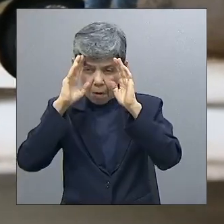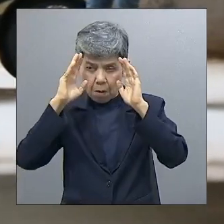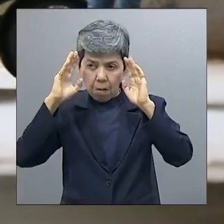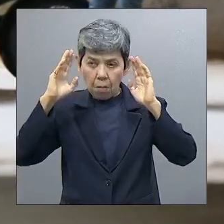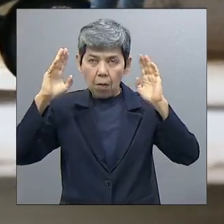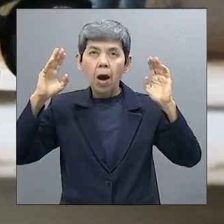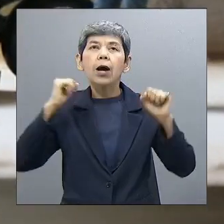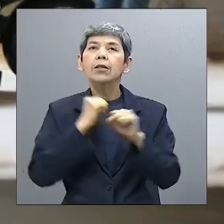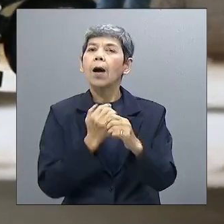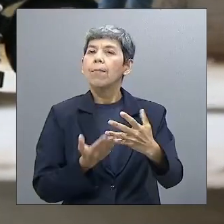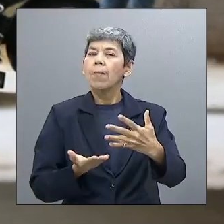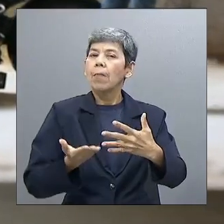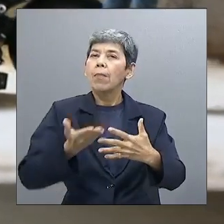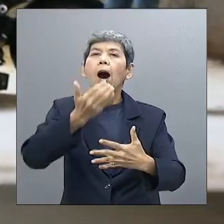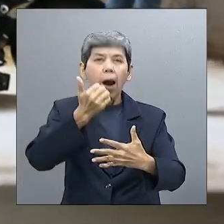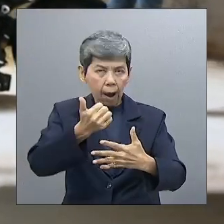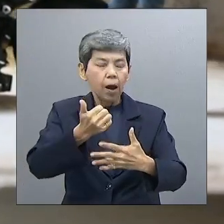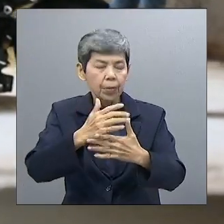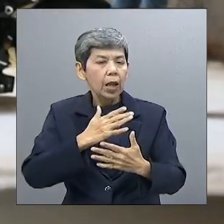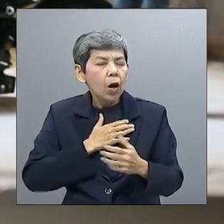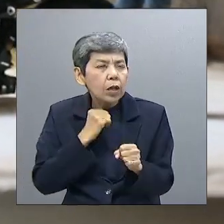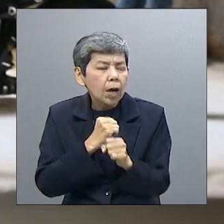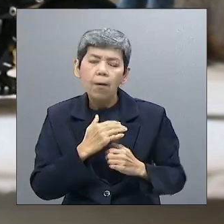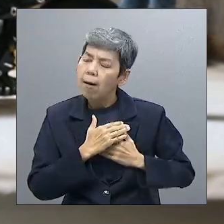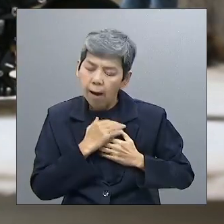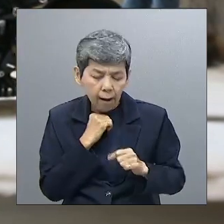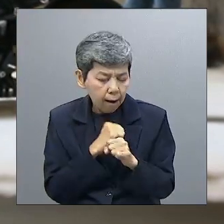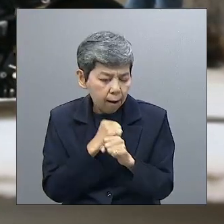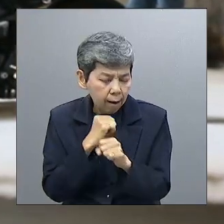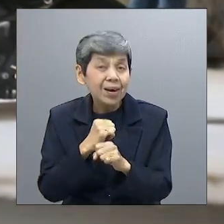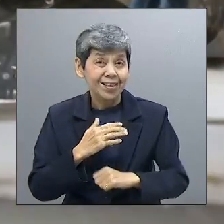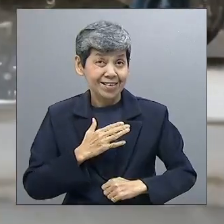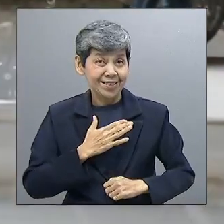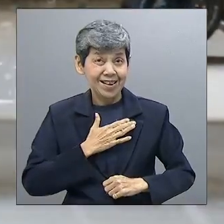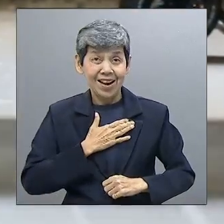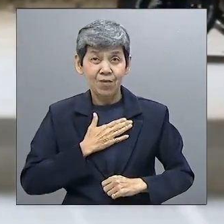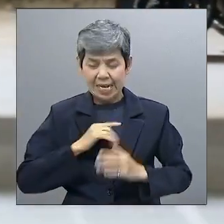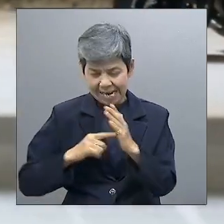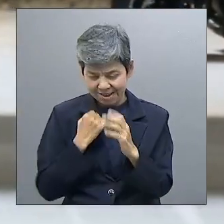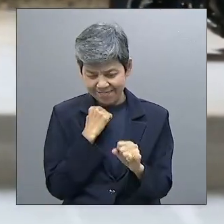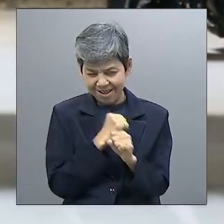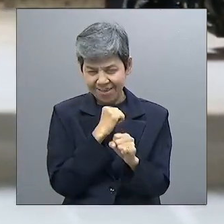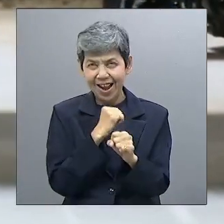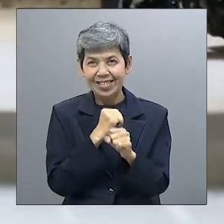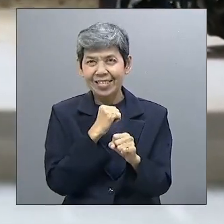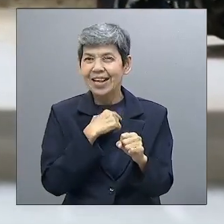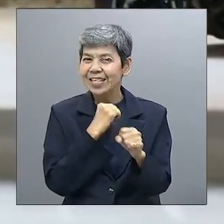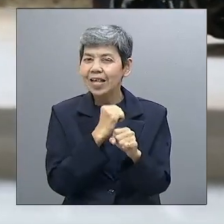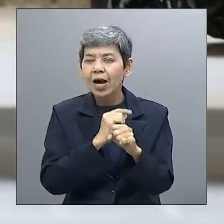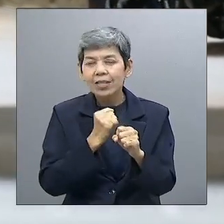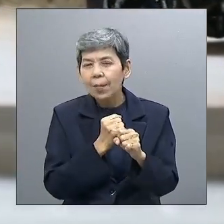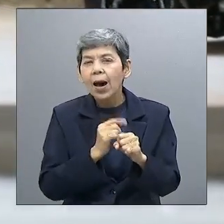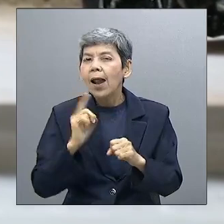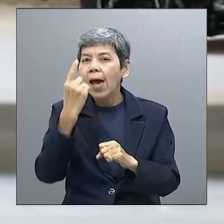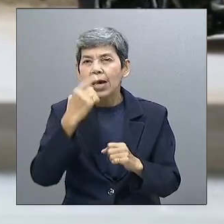มันจะค่อยๆเพิ่มขึ้นมาเรื่อยๆซึ่งเหมือนกันเราทำสิ่งที่เรารักเนี่ยมันเราก็เหมือนกับเราเริ่มทำงานตั้งแต่วันแรกตั้งแต่ปี